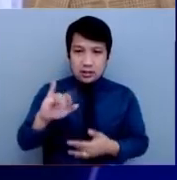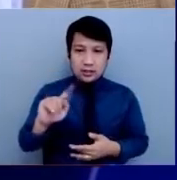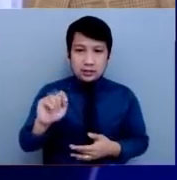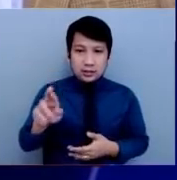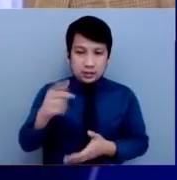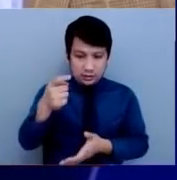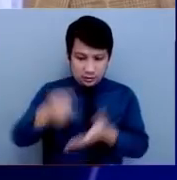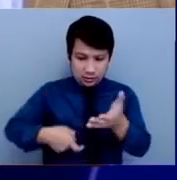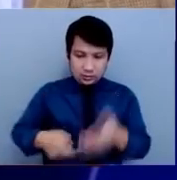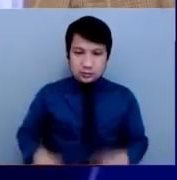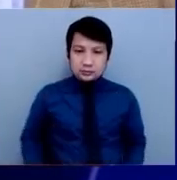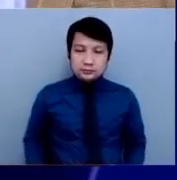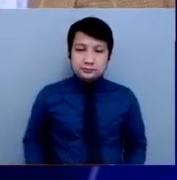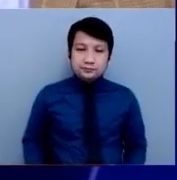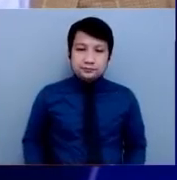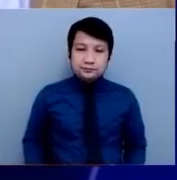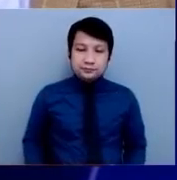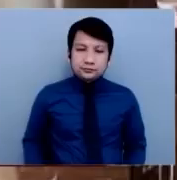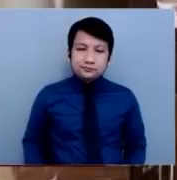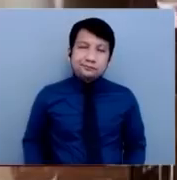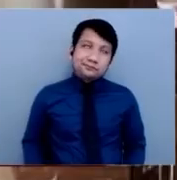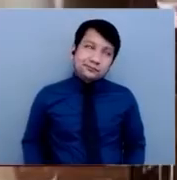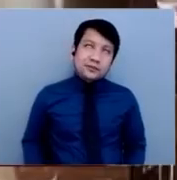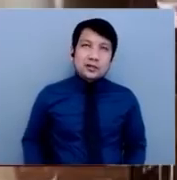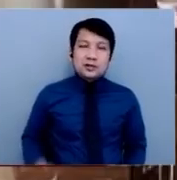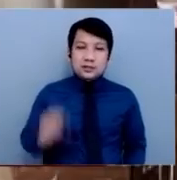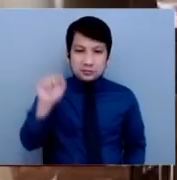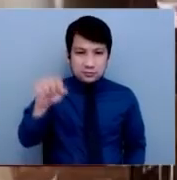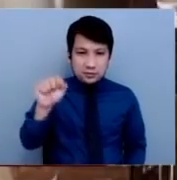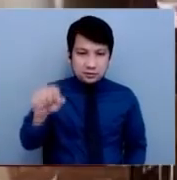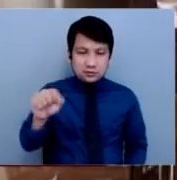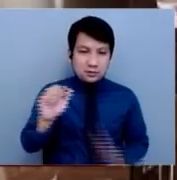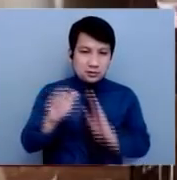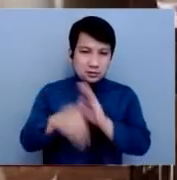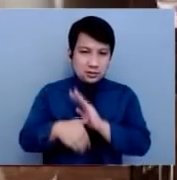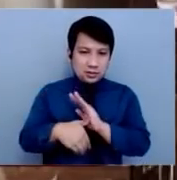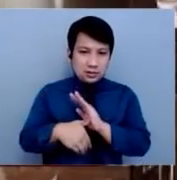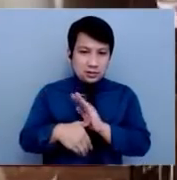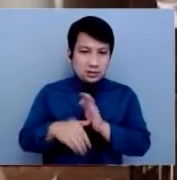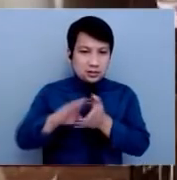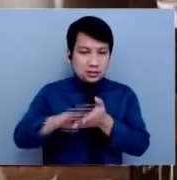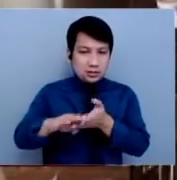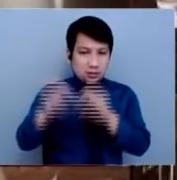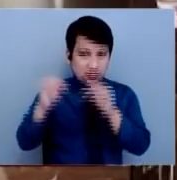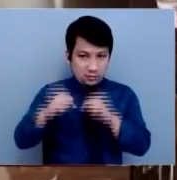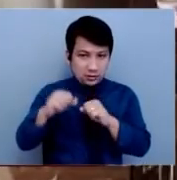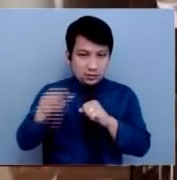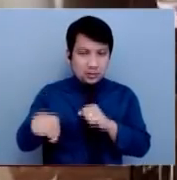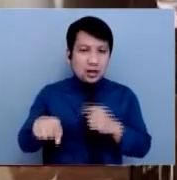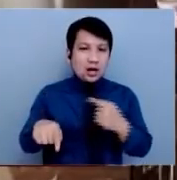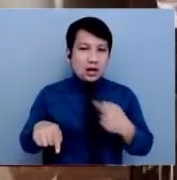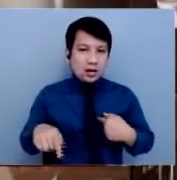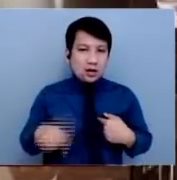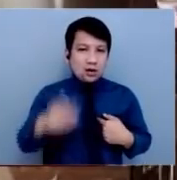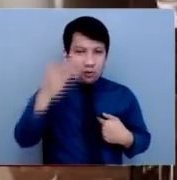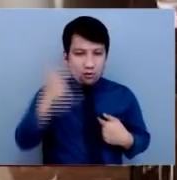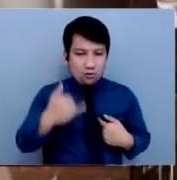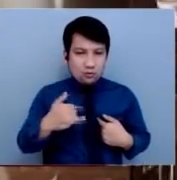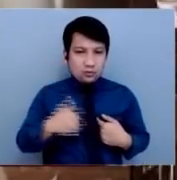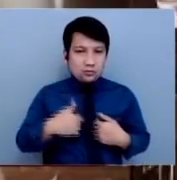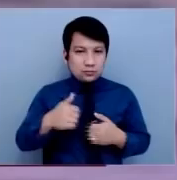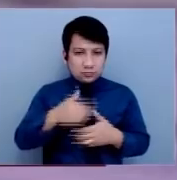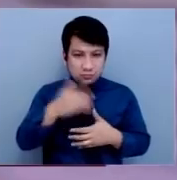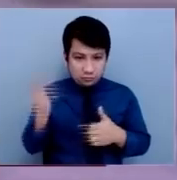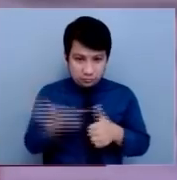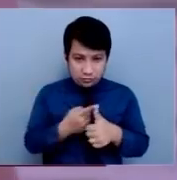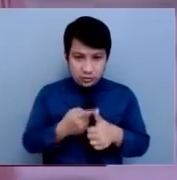precedent? Actually, nag-agree ako sa COMELEC sa bahagi na yan ng desisyon. Ano? Dahil meron ng naunang desisyon